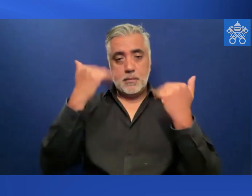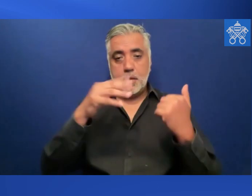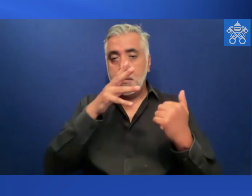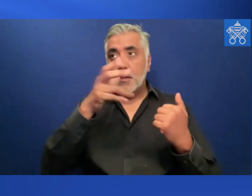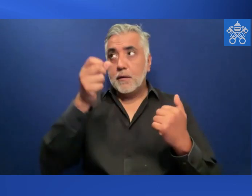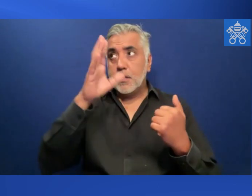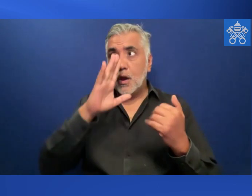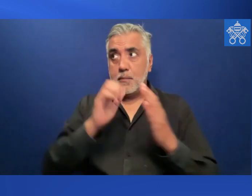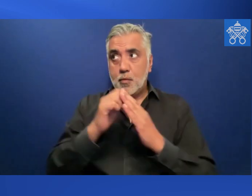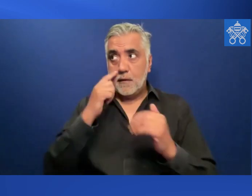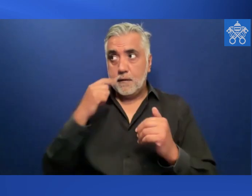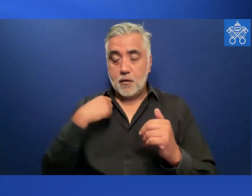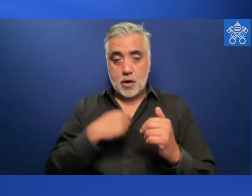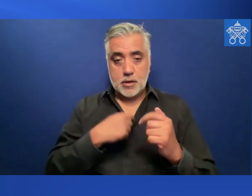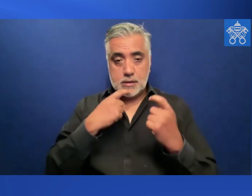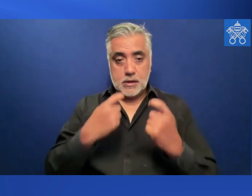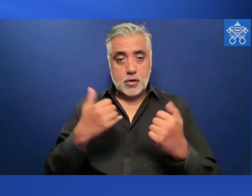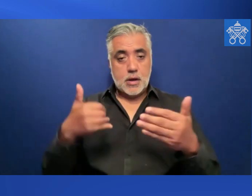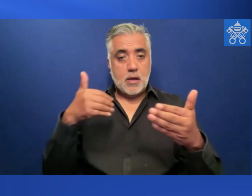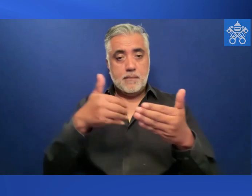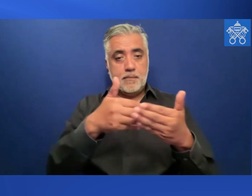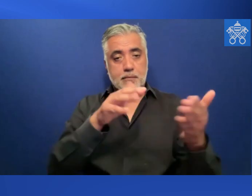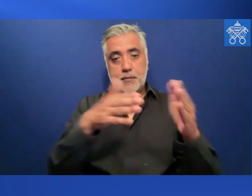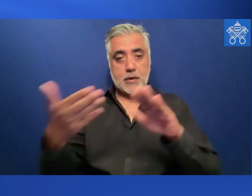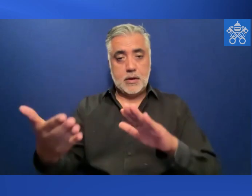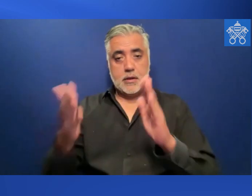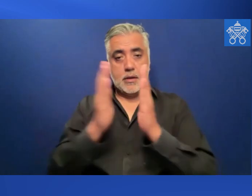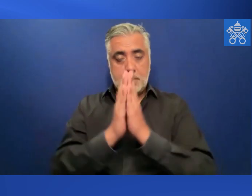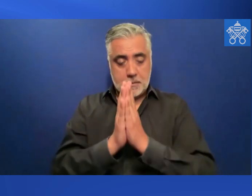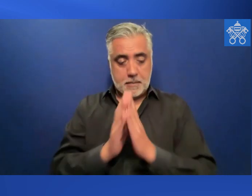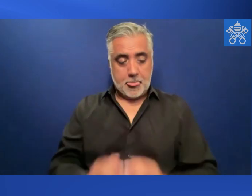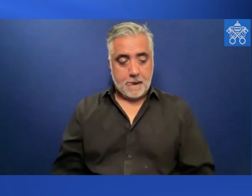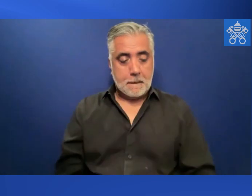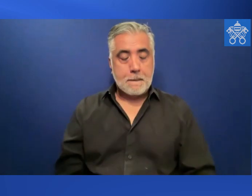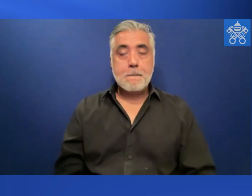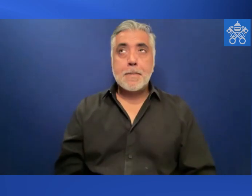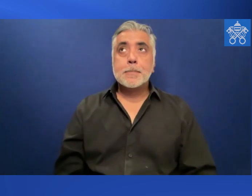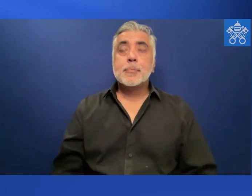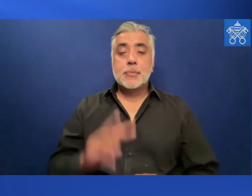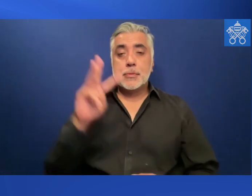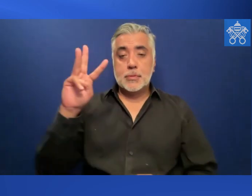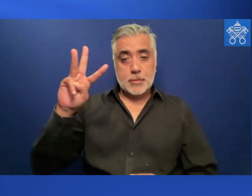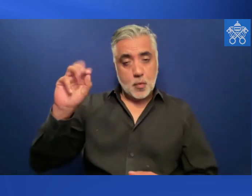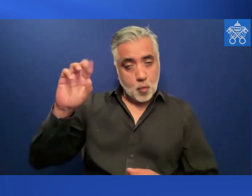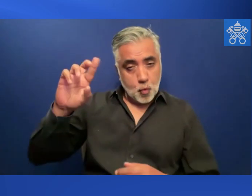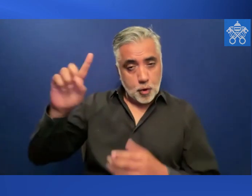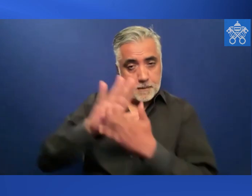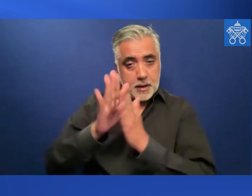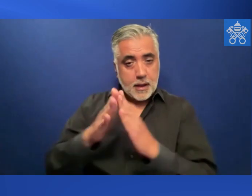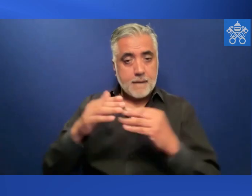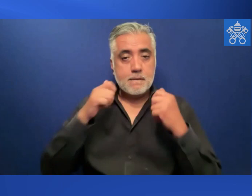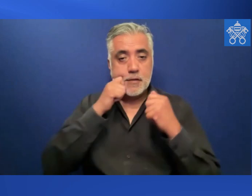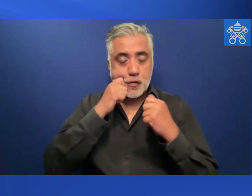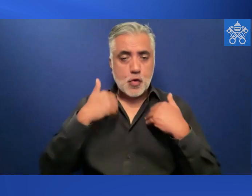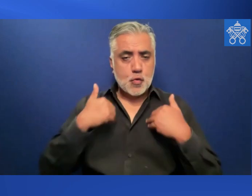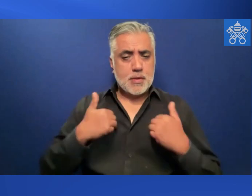pro nobis peccatoribus, nunc et in hora mortis nostre. Amen. Verbum caro factum est. Et habitavit in nobis. Ave